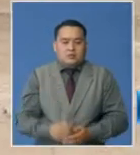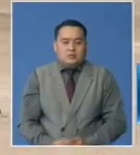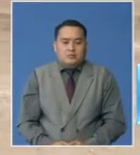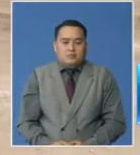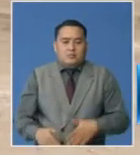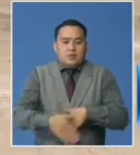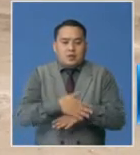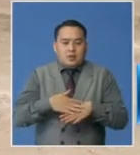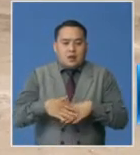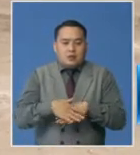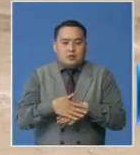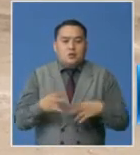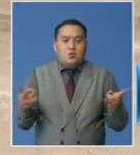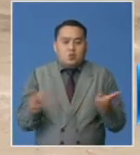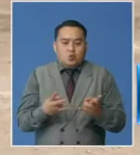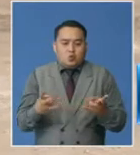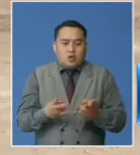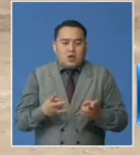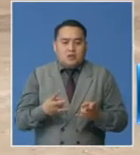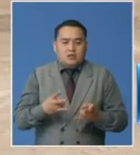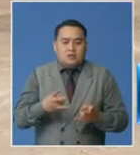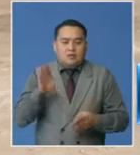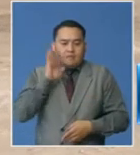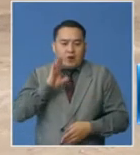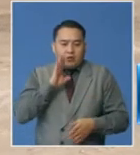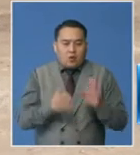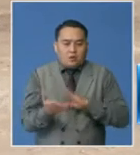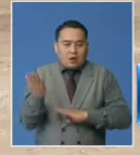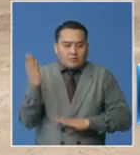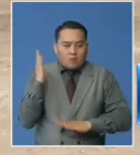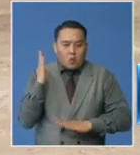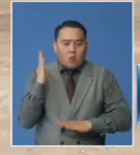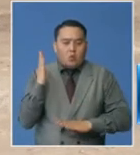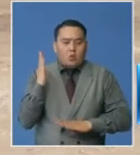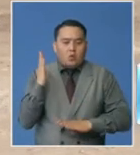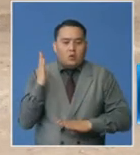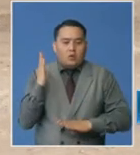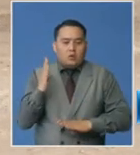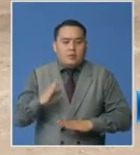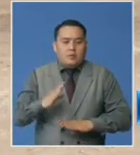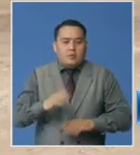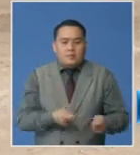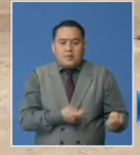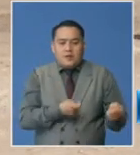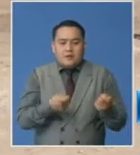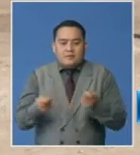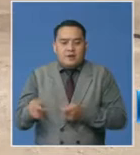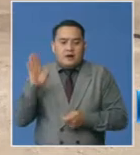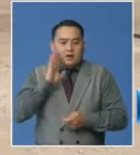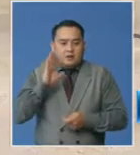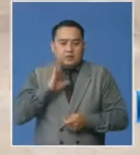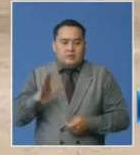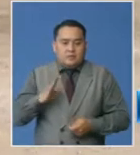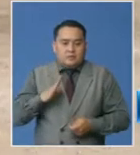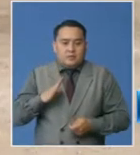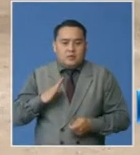Каракум действительно нуждается в питьевой воде. Это испокон веков сюда питьевой воды привозной был.